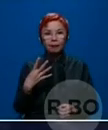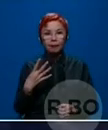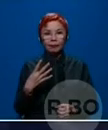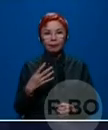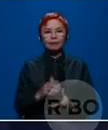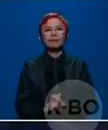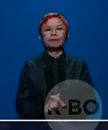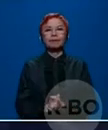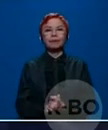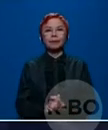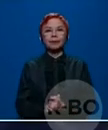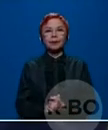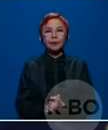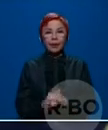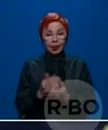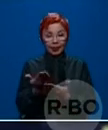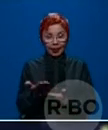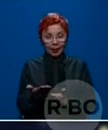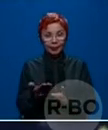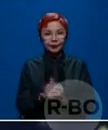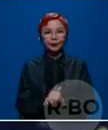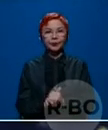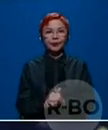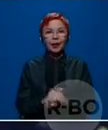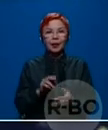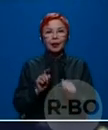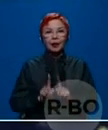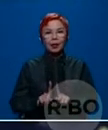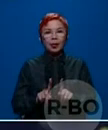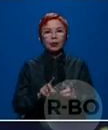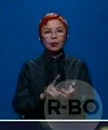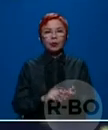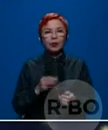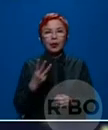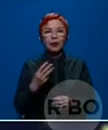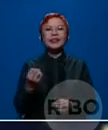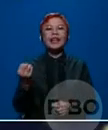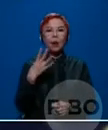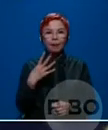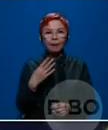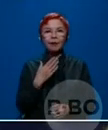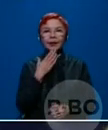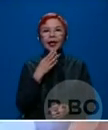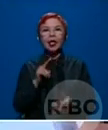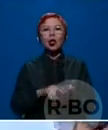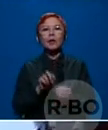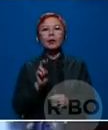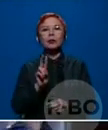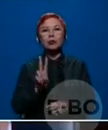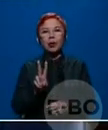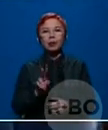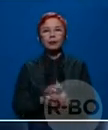duluaktunya ya Anda memiliki waktueng menit untuk menjawab pertanyaan tersebut Sil Terima kasih